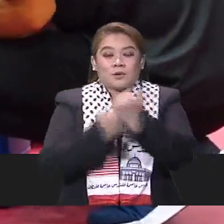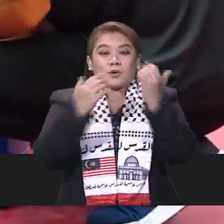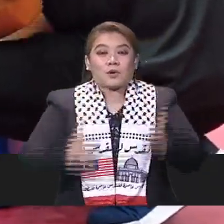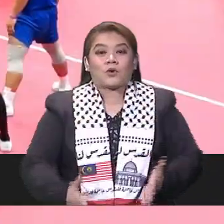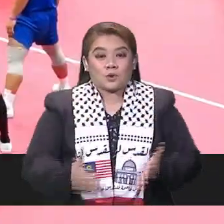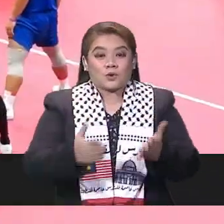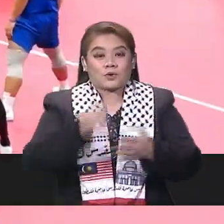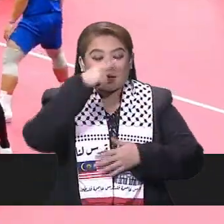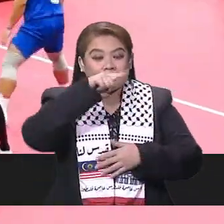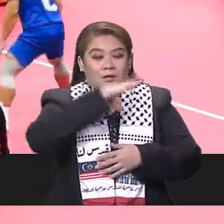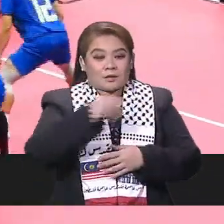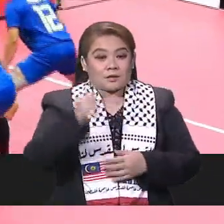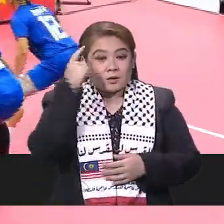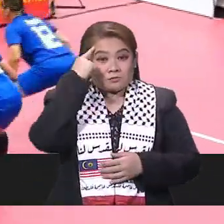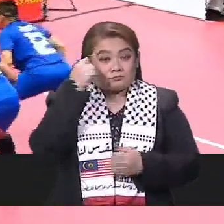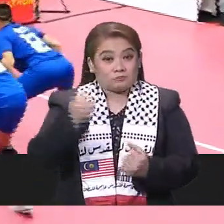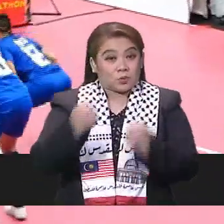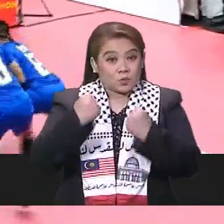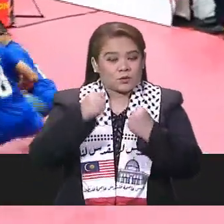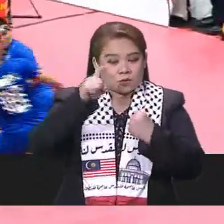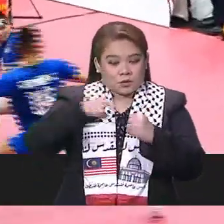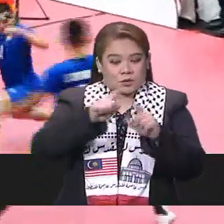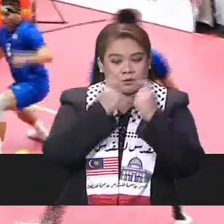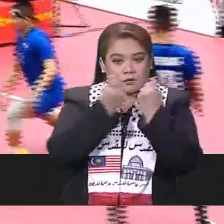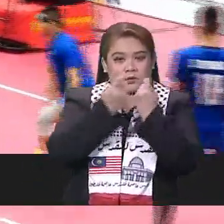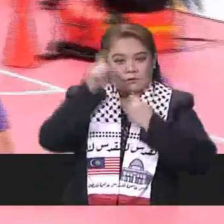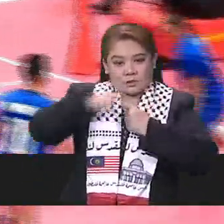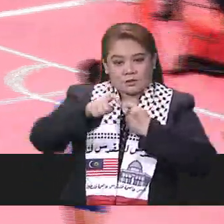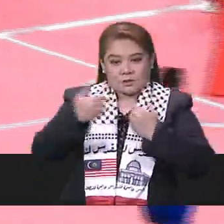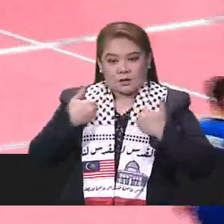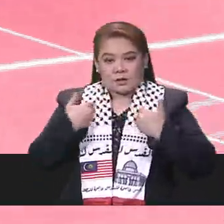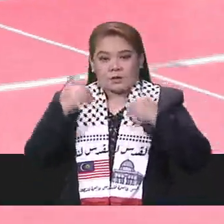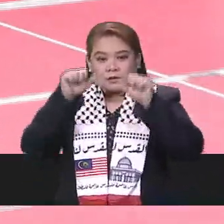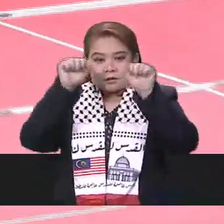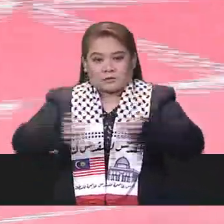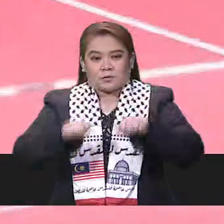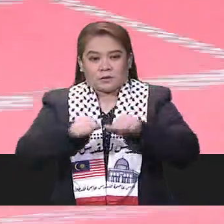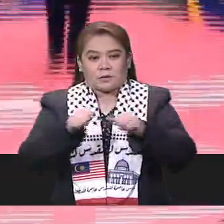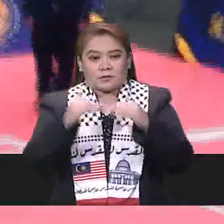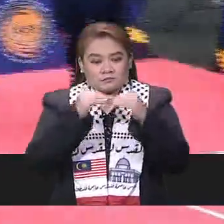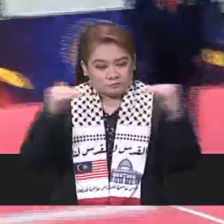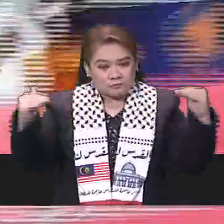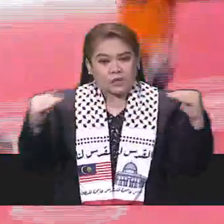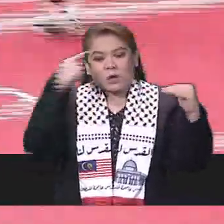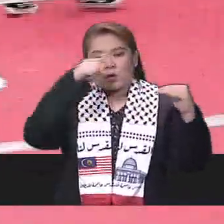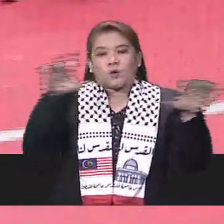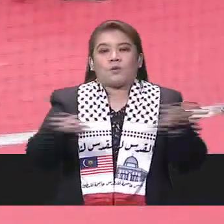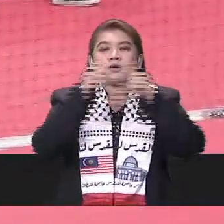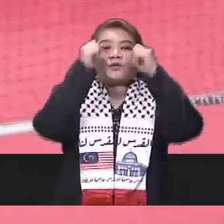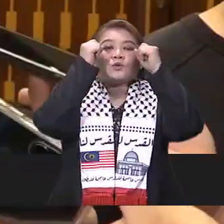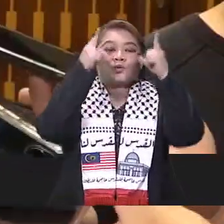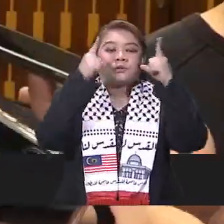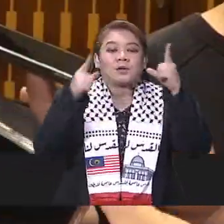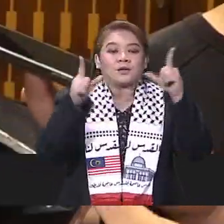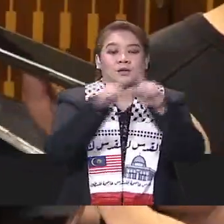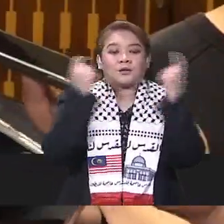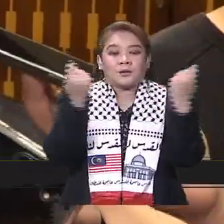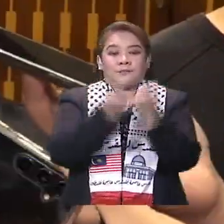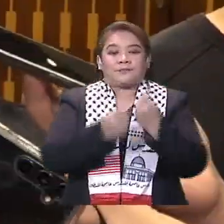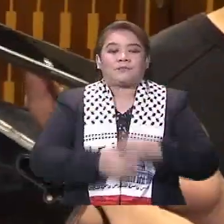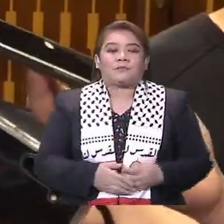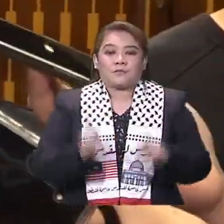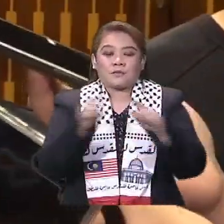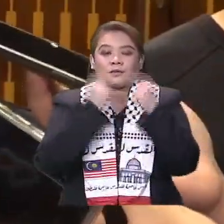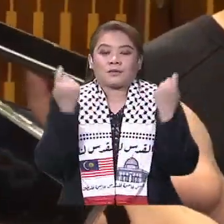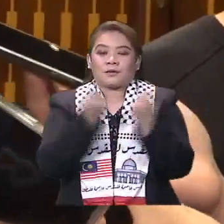rumah. Selain kekuatan mental, kem negara perlu mempunyai kemampuan seimbang jika ingin mencipta kejutan dalam acara berpasukan. Team